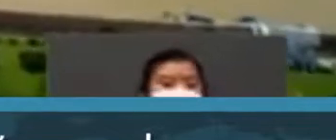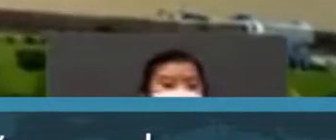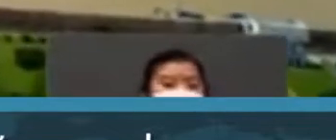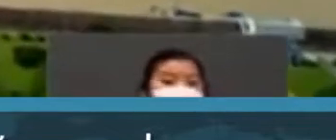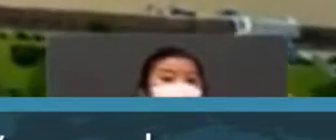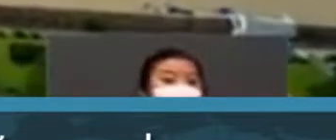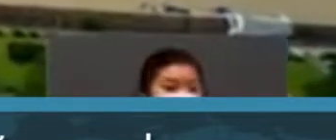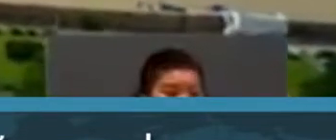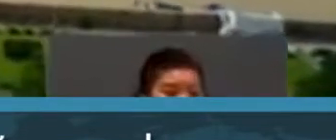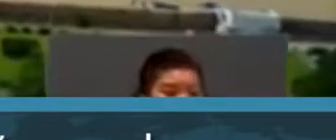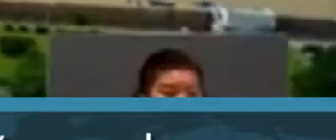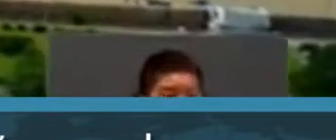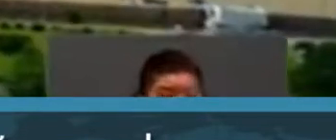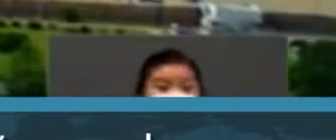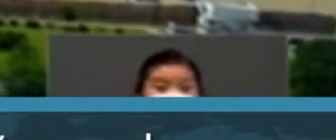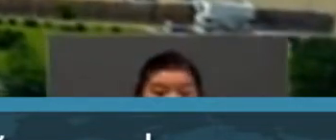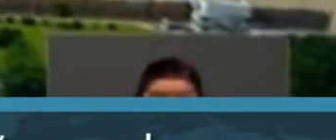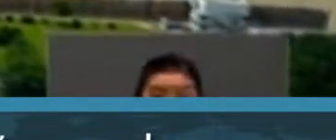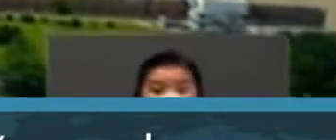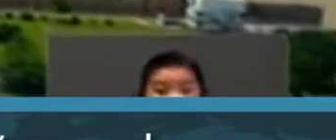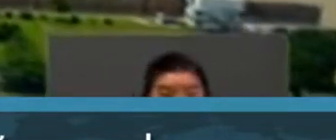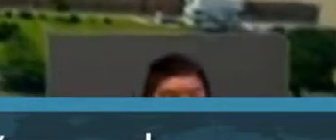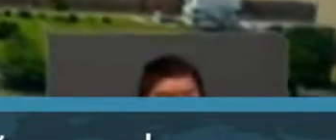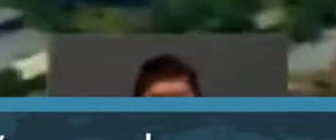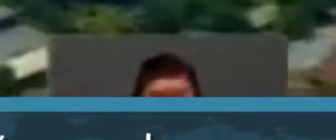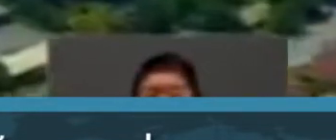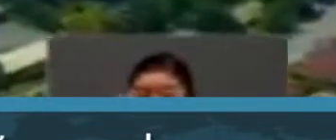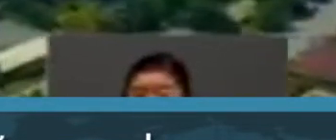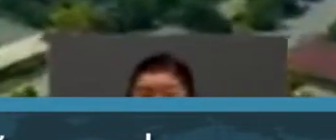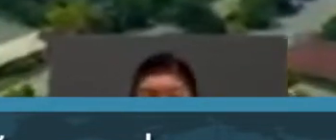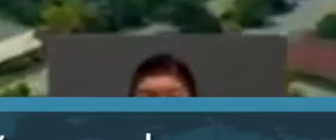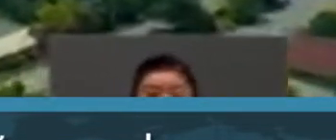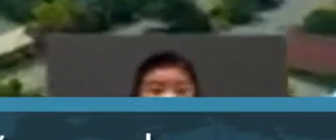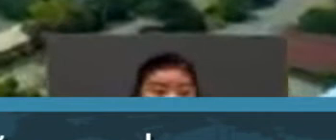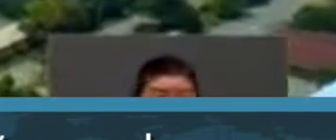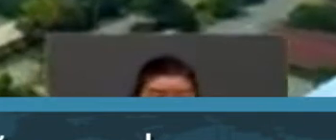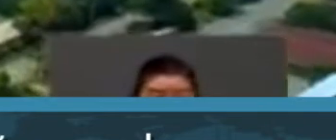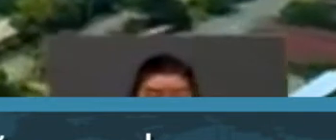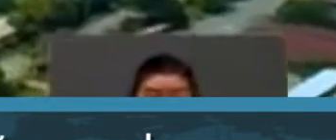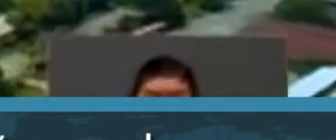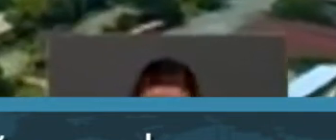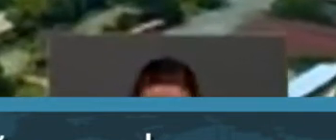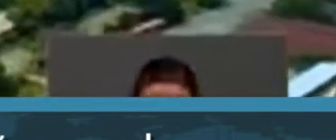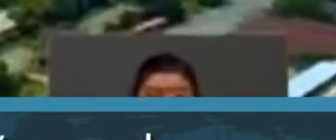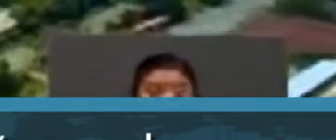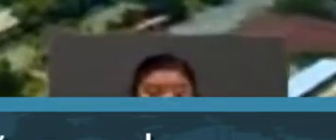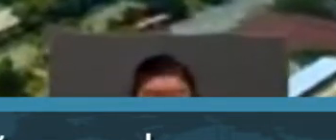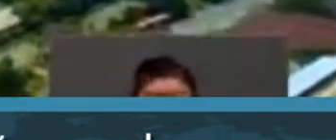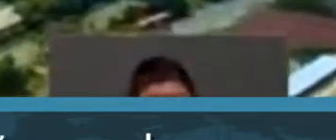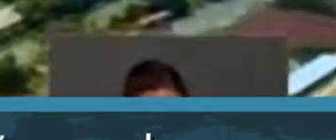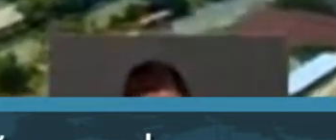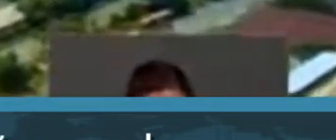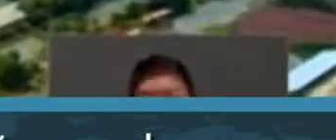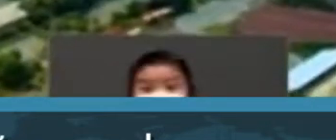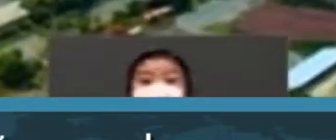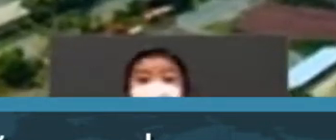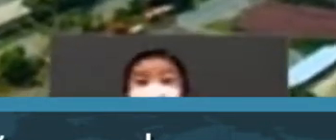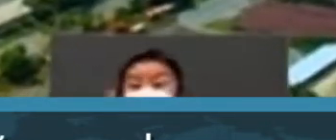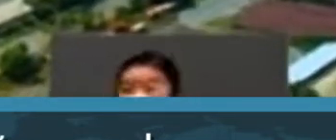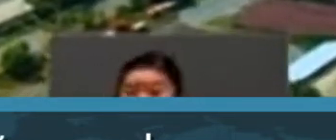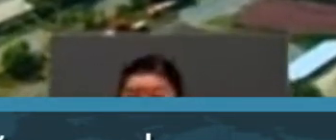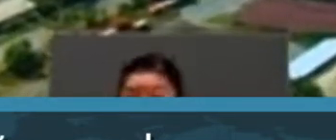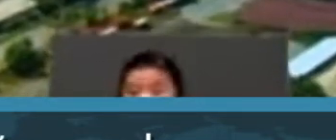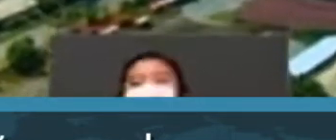จากฝนที่ตกสะสมในพื้นที่ประเทศไทยตอนบนส่งผลให้ปริมาณน้ำไหลลงสู่แม่น้ำสายหลักทำให้ระดับน้ำในแม่น้ำเจ้าพระยาเพิ่